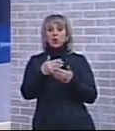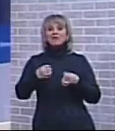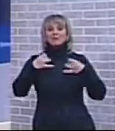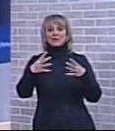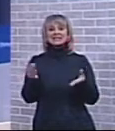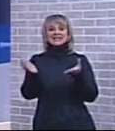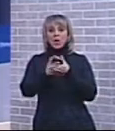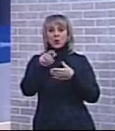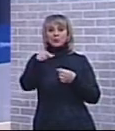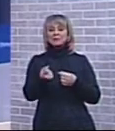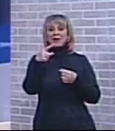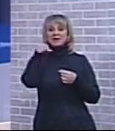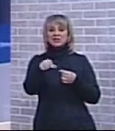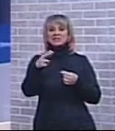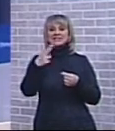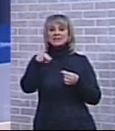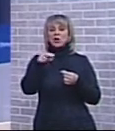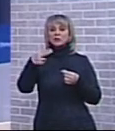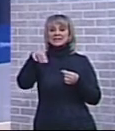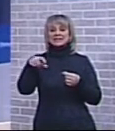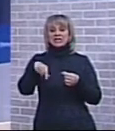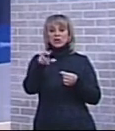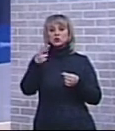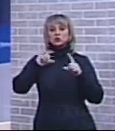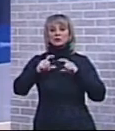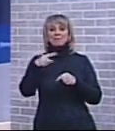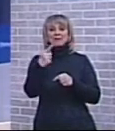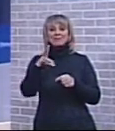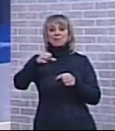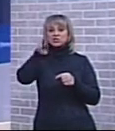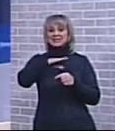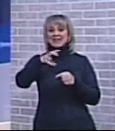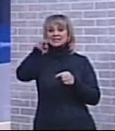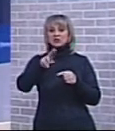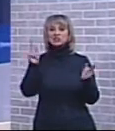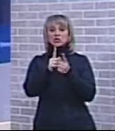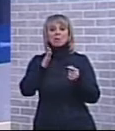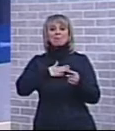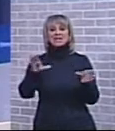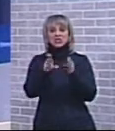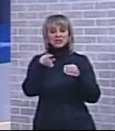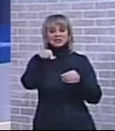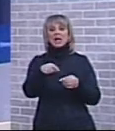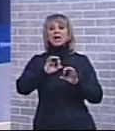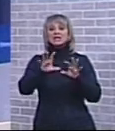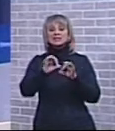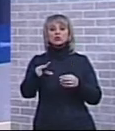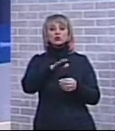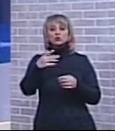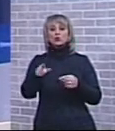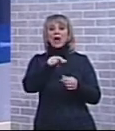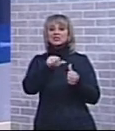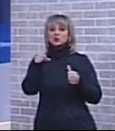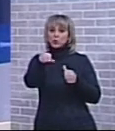праздник знакомства появился у донских студентов. Во время первой межнациональной встречи «Мы едины» они рассказали друг другу